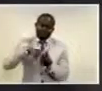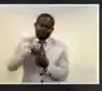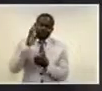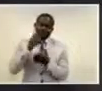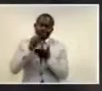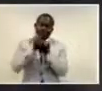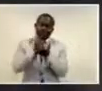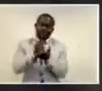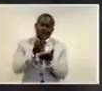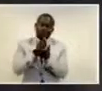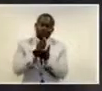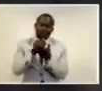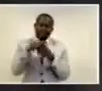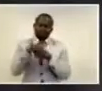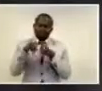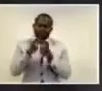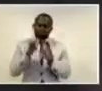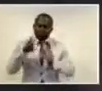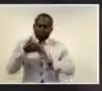tuzabigufashamo rwose ku buryo bwihuta